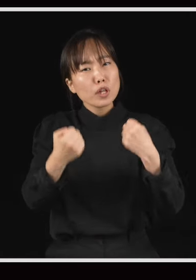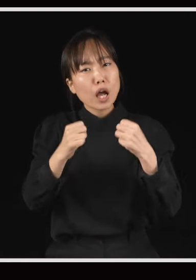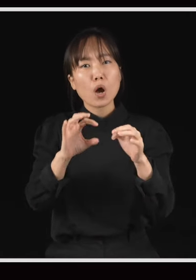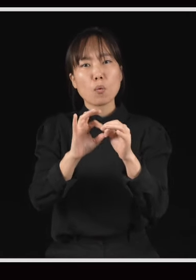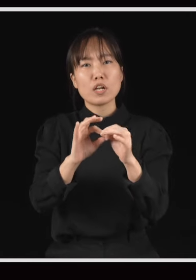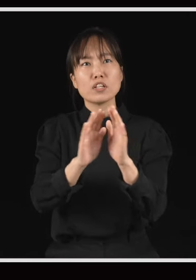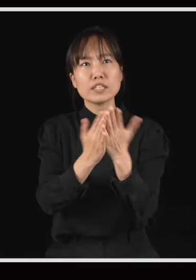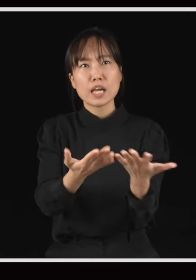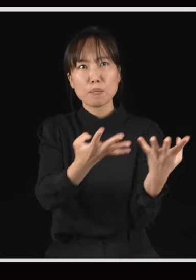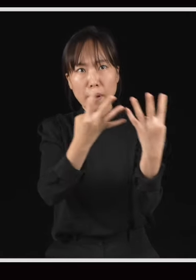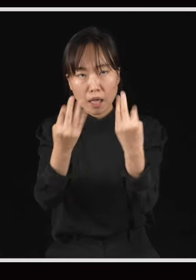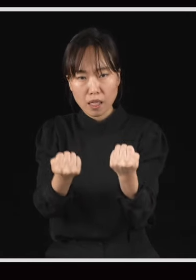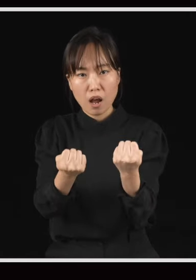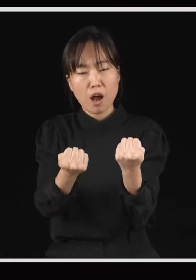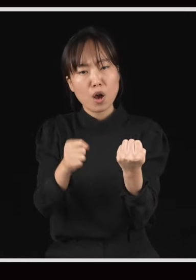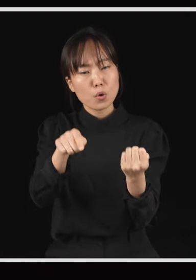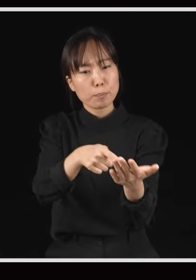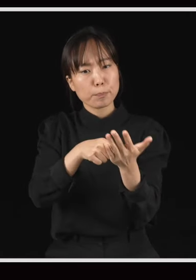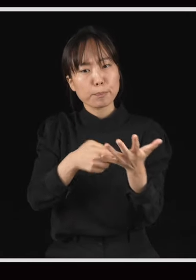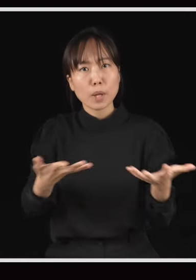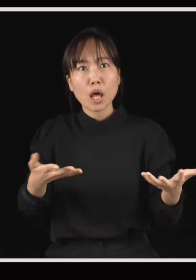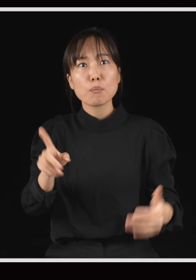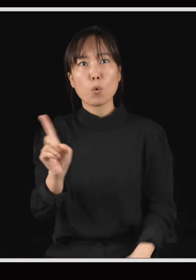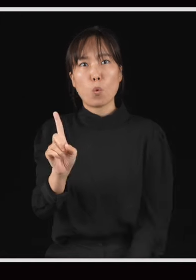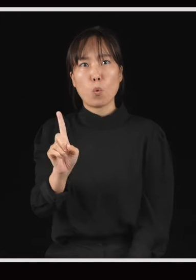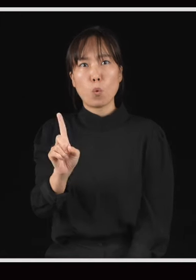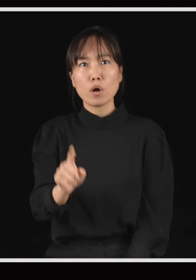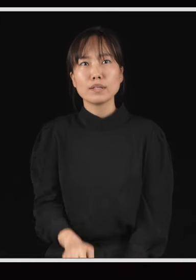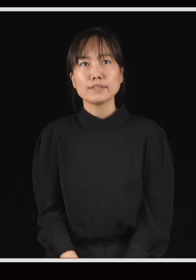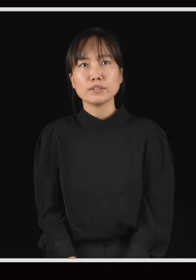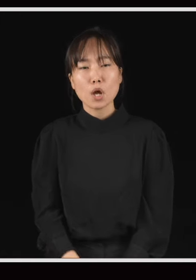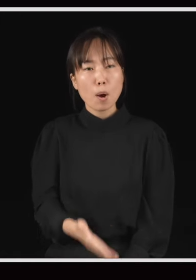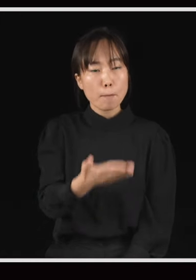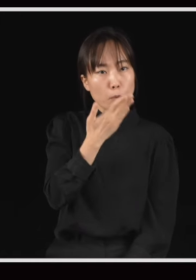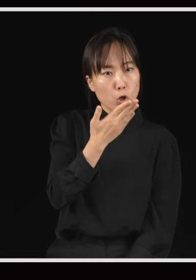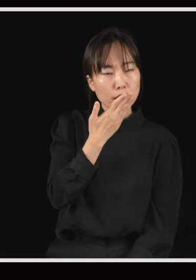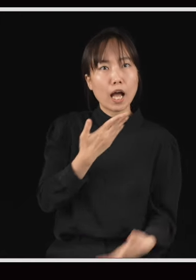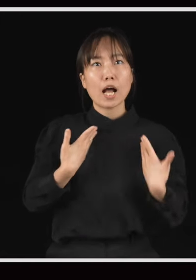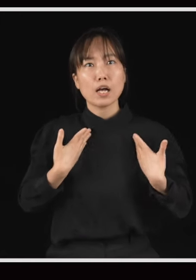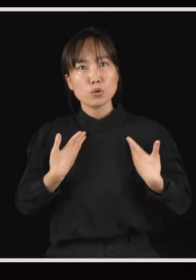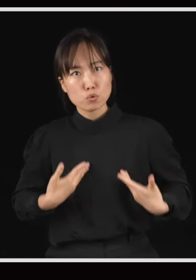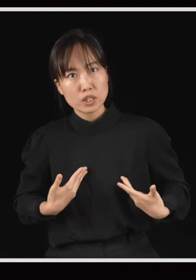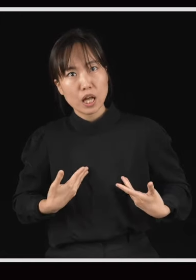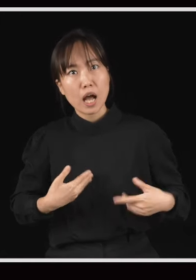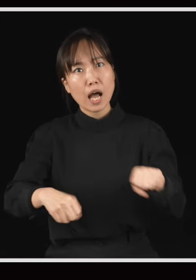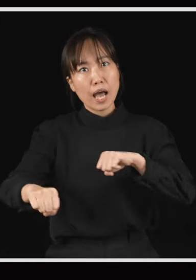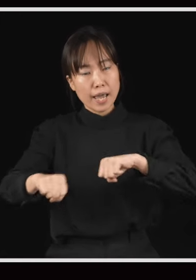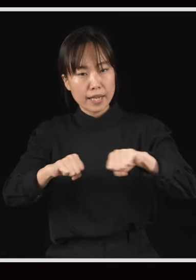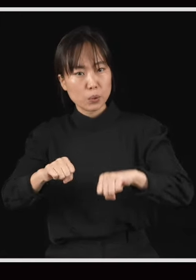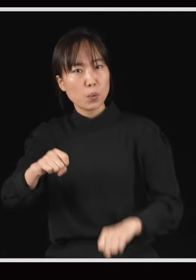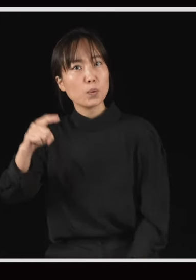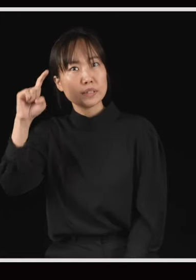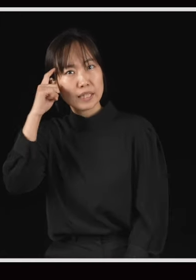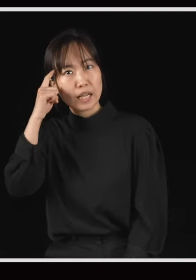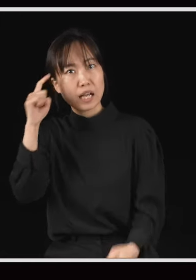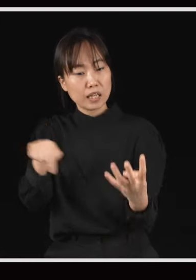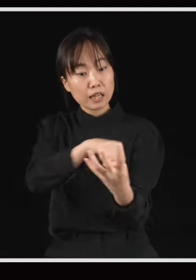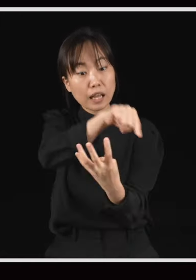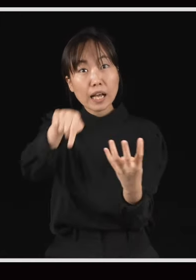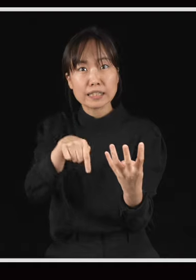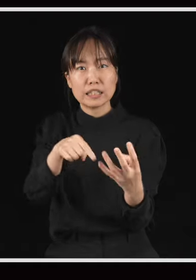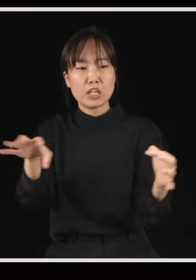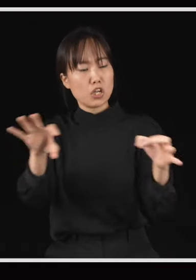세상에 수많은 건강 서적들이 있는데 거기서 얘기 안 하는 게 뭐냐면, 먹는 것, 먹는 것, 쉬는 것, 움직이는